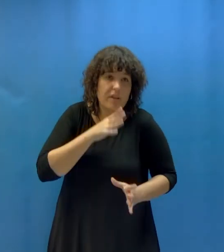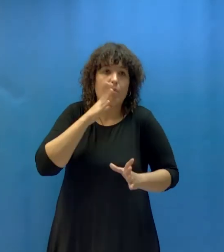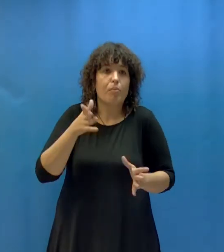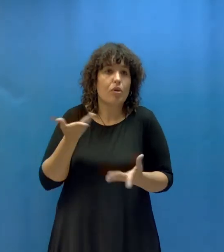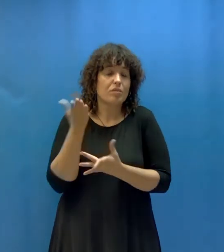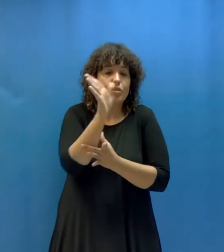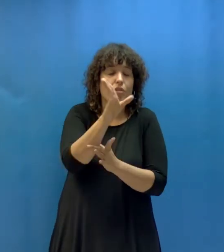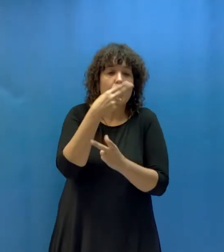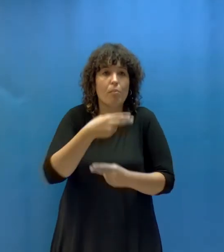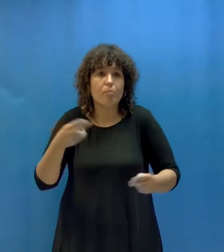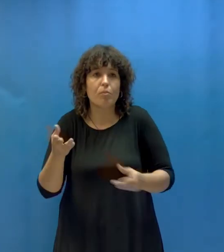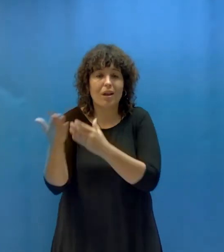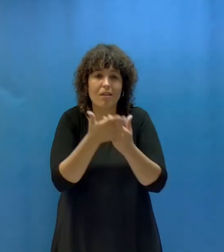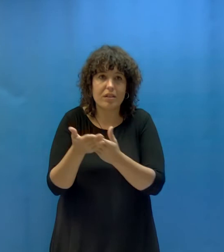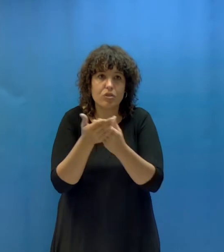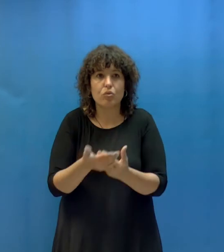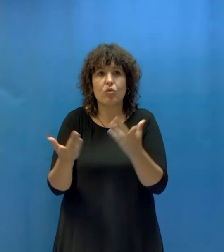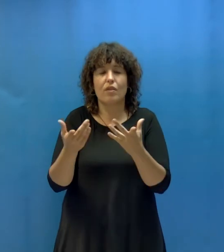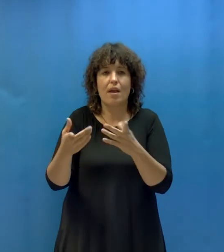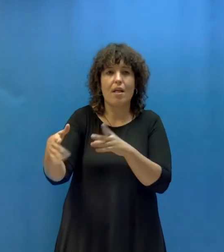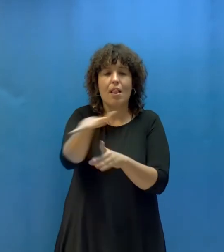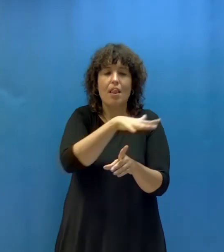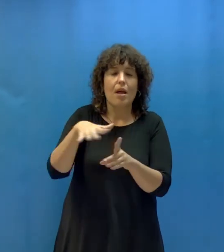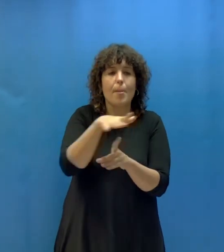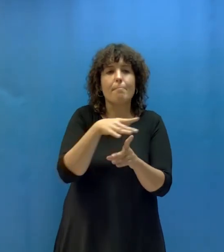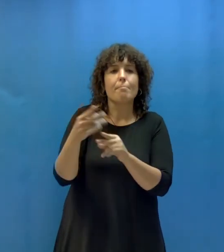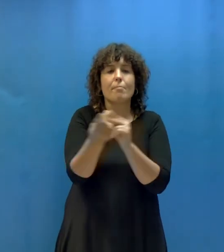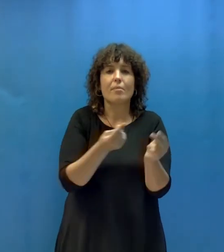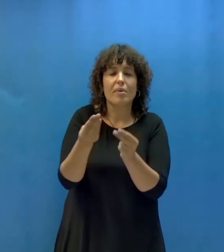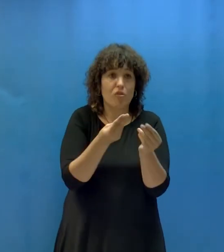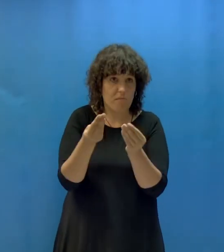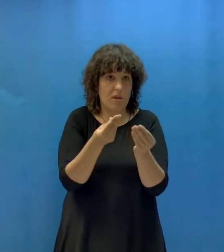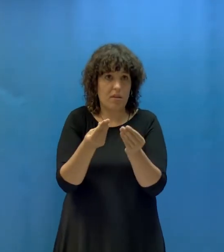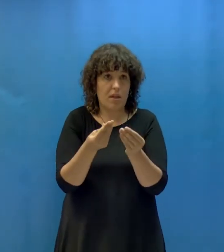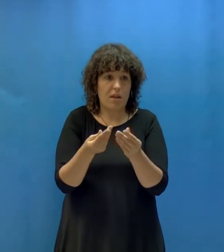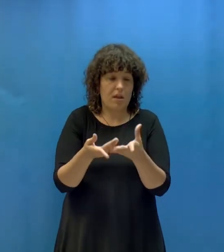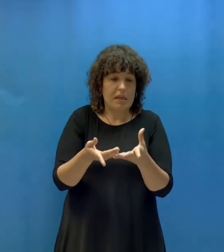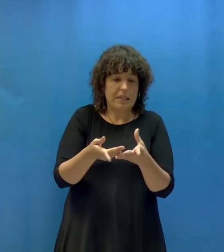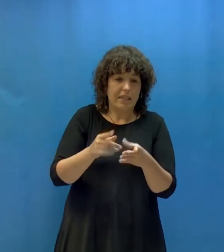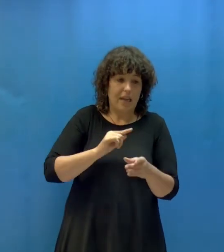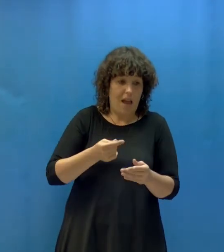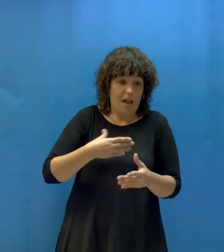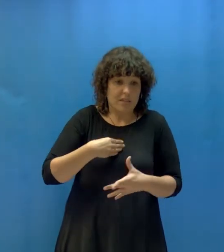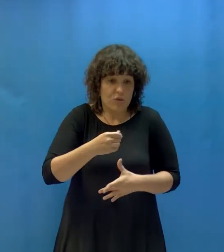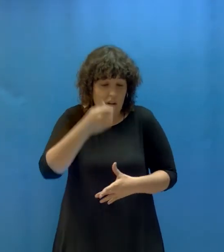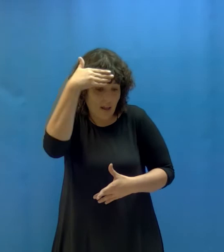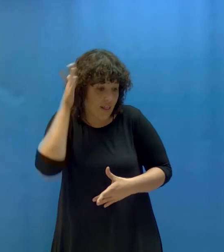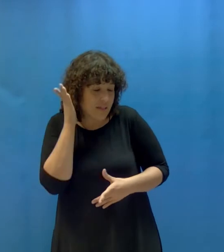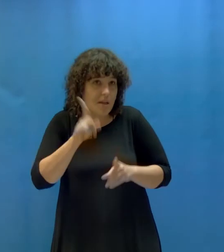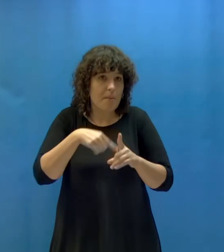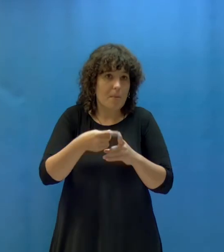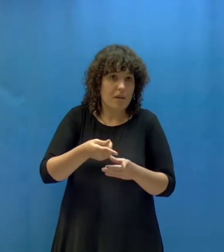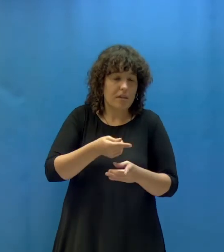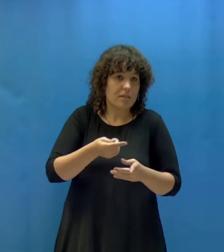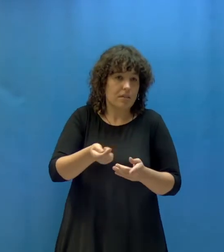de l'estudi d'impacte ambiental tant l'actual alcaldessa com la senyora Puerta van presentar en 2 vegades al·legacions respecte del traçat que es